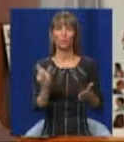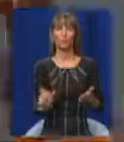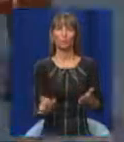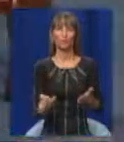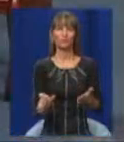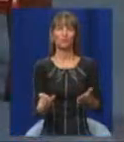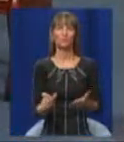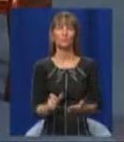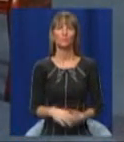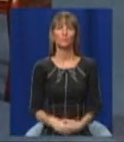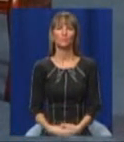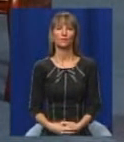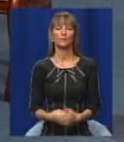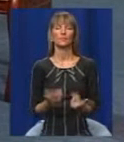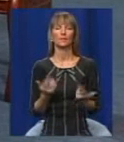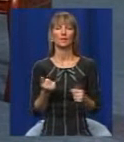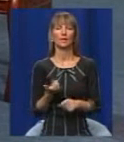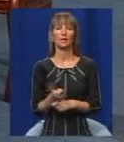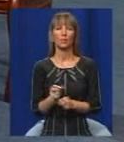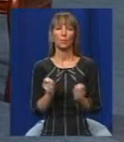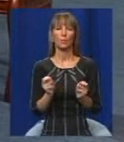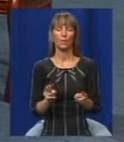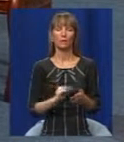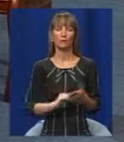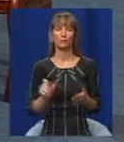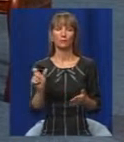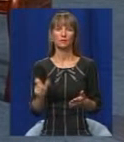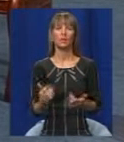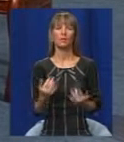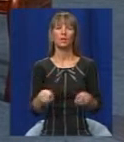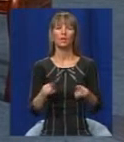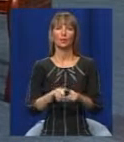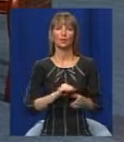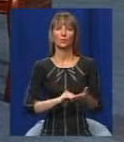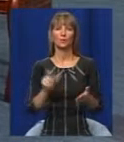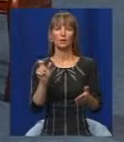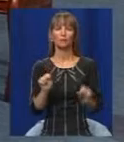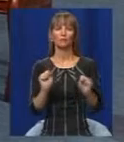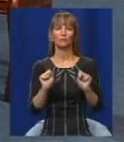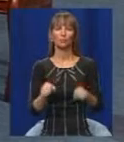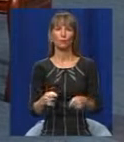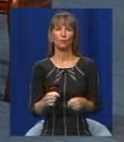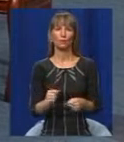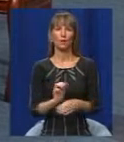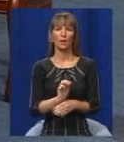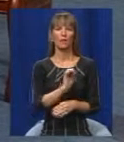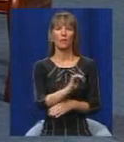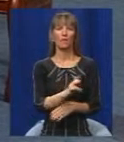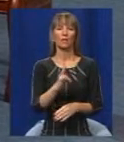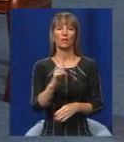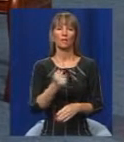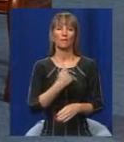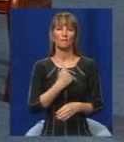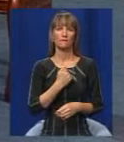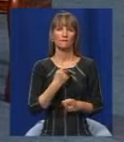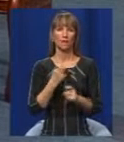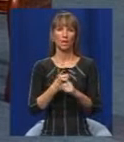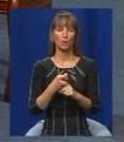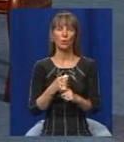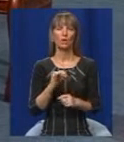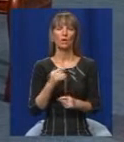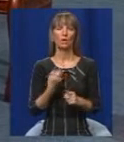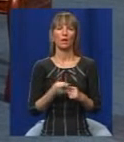журналіст. Ну, звичайно, це дуже небезпечно, оскільки такого журналіста можуть послати десь на фронт. І це буде таке дуже, і, по-перше,